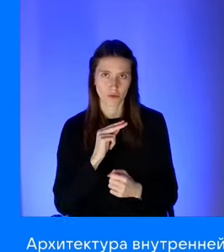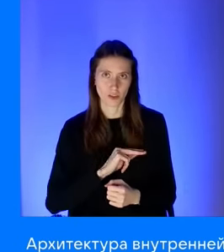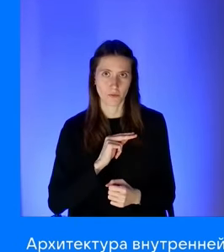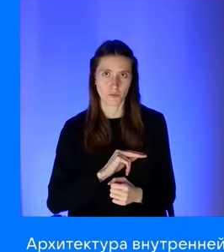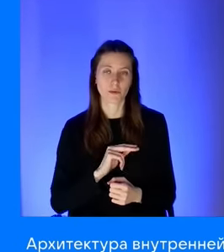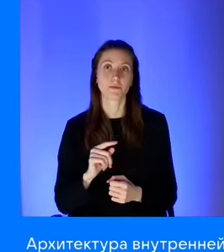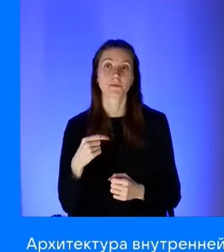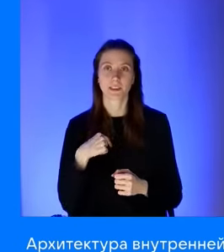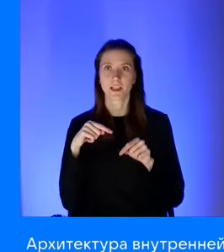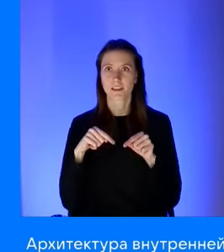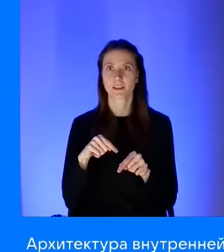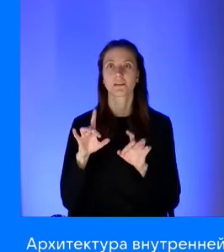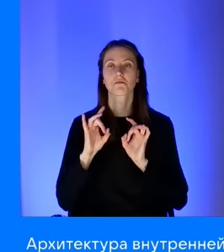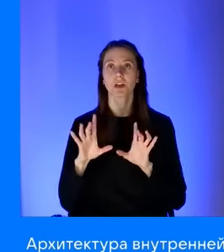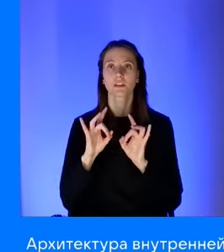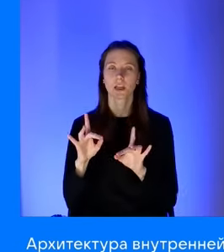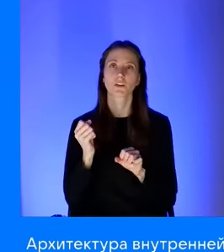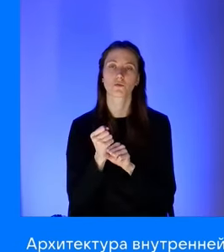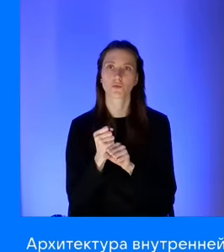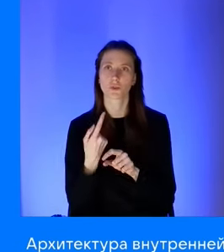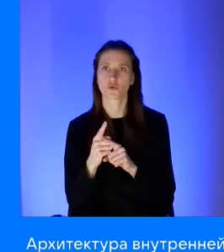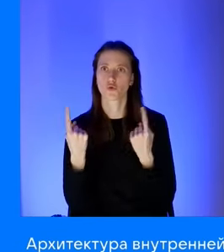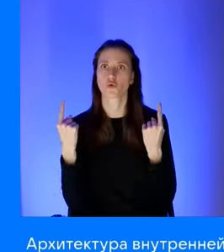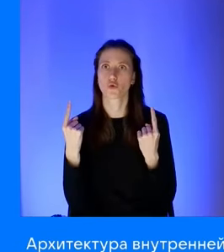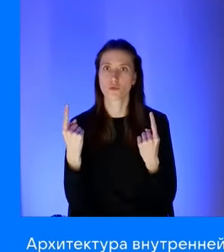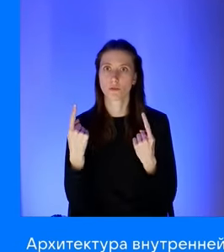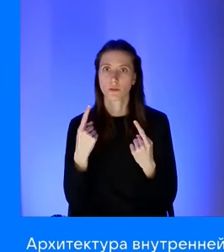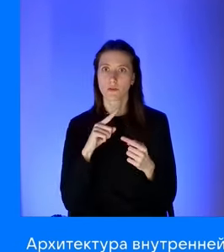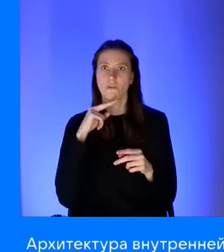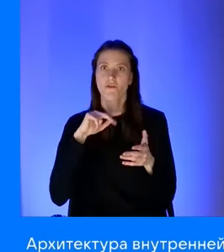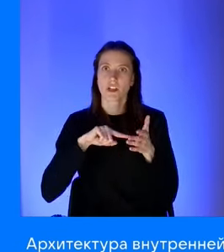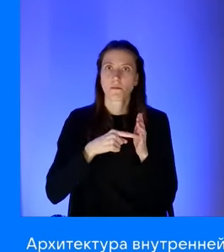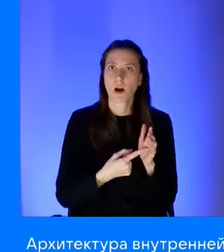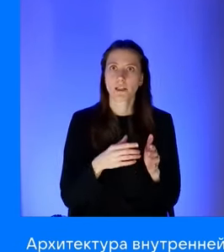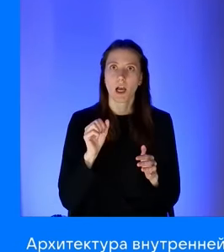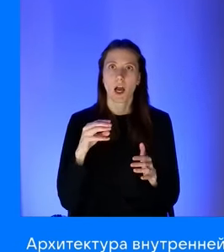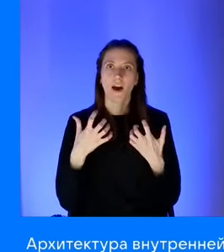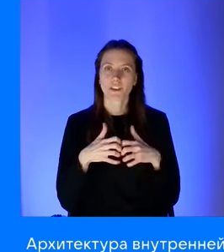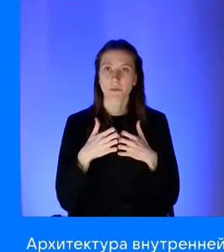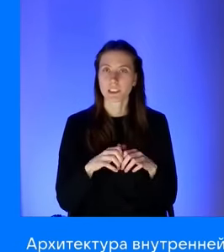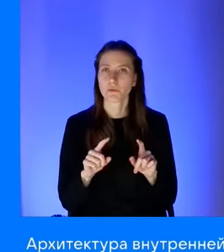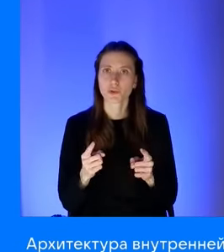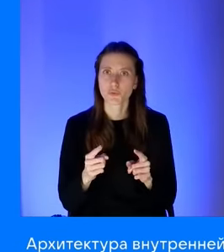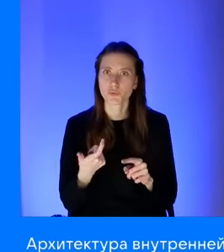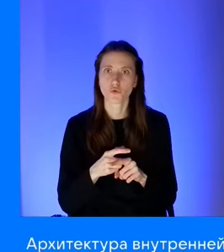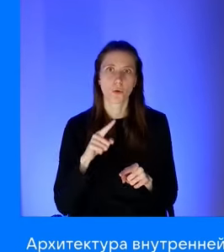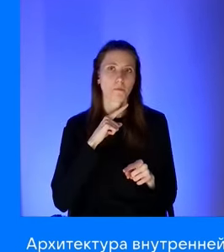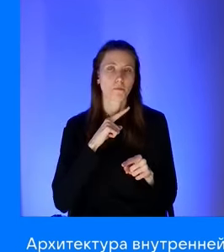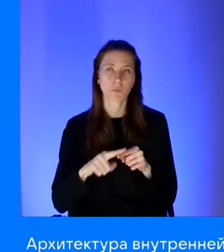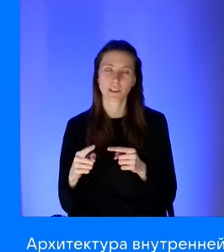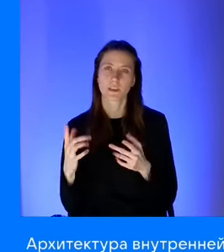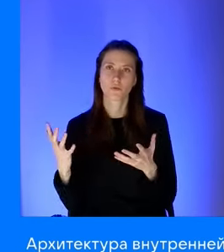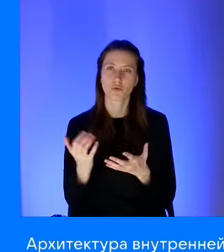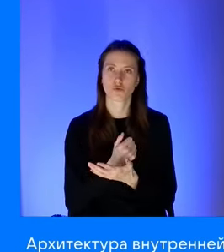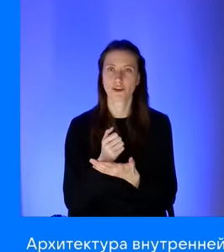когда вот я про это рассказываю там делаю большой упор на автоматизацию Почему Потому что быстрое получение ресурса